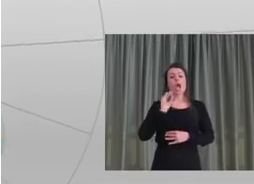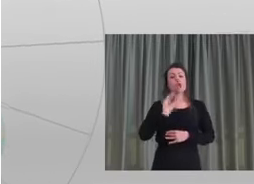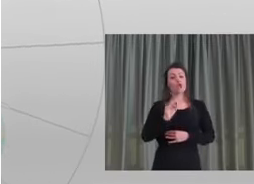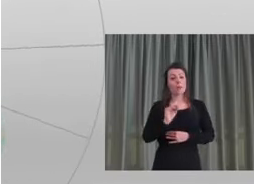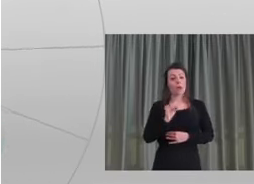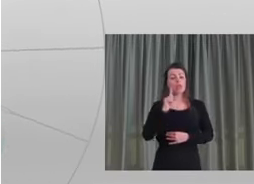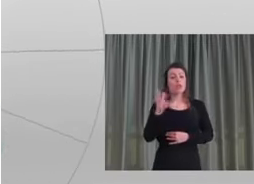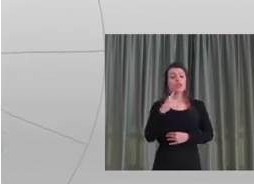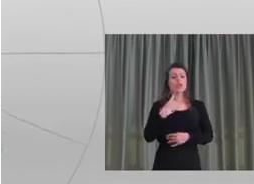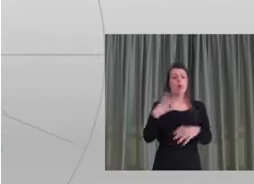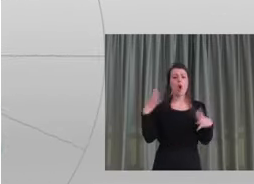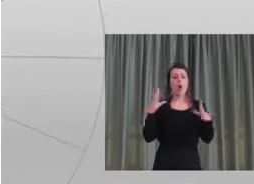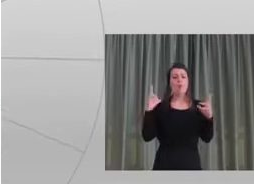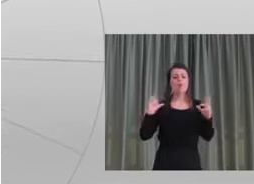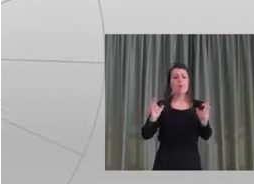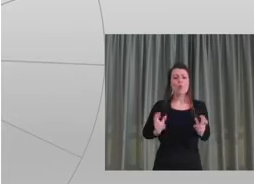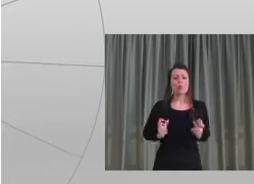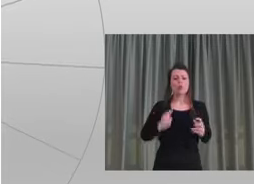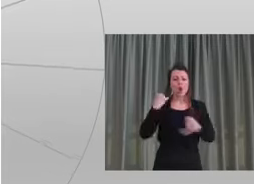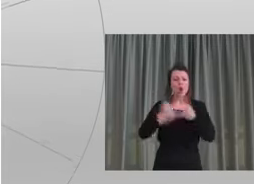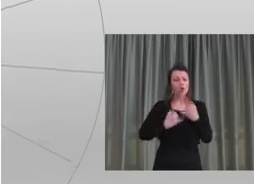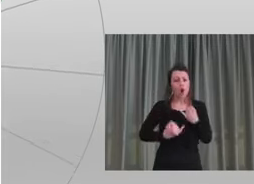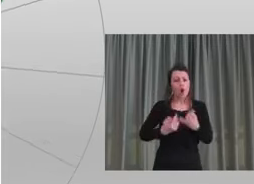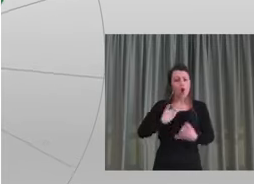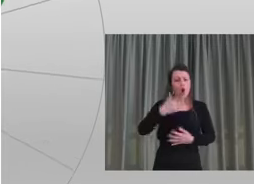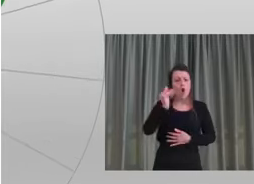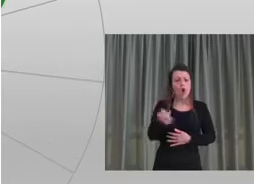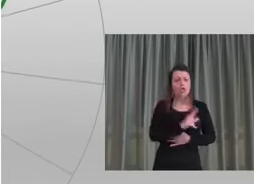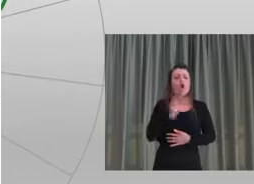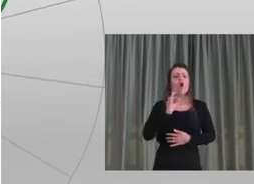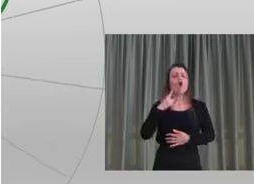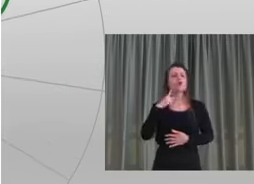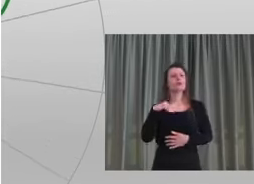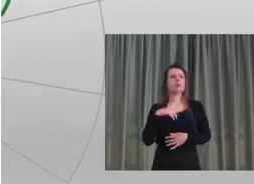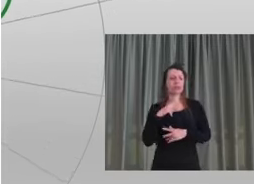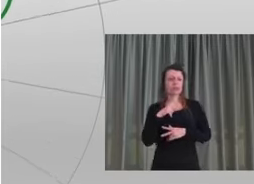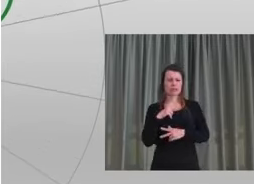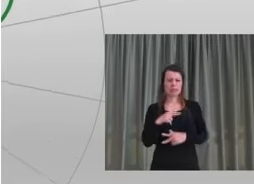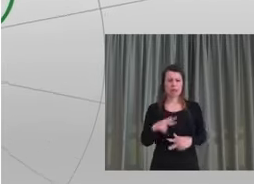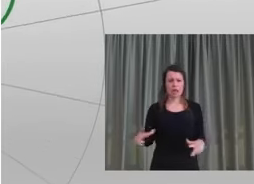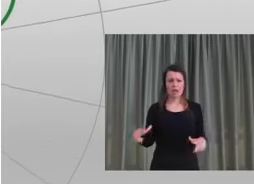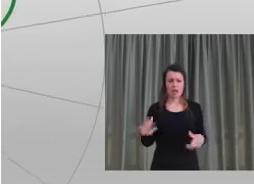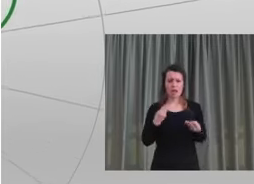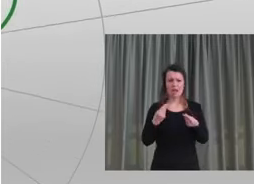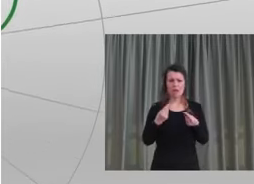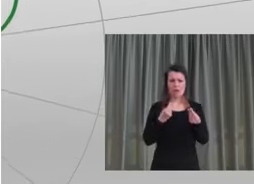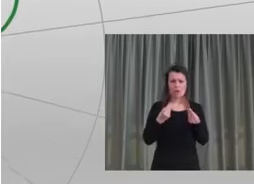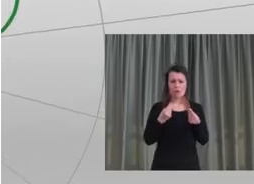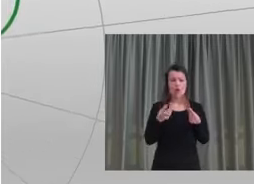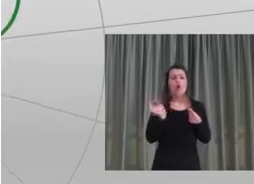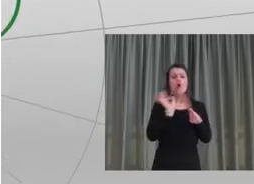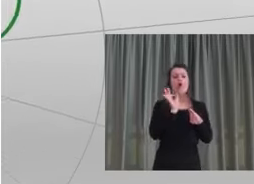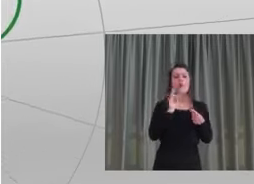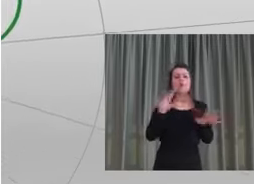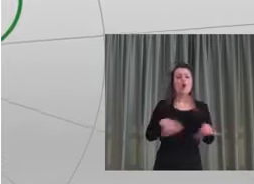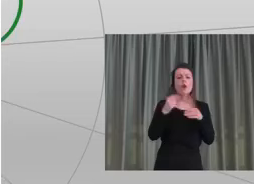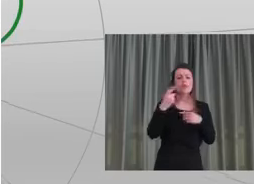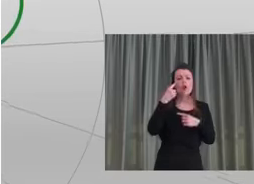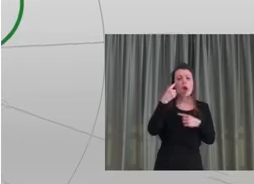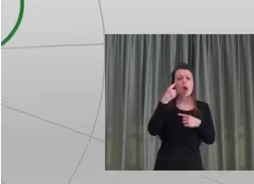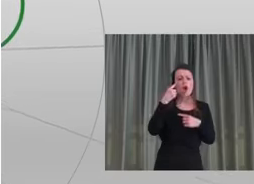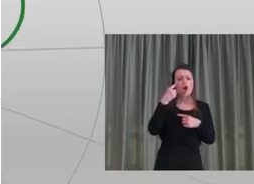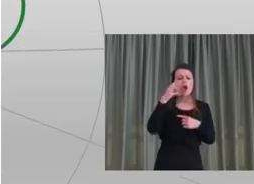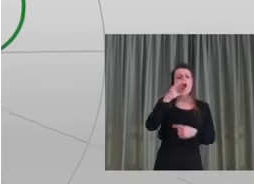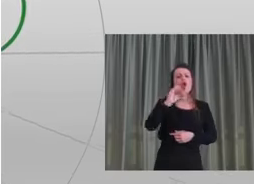dolori muscolari se avvertiamo un senso di stanchezza ho iniziato a soffrire di congiuntivite anche qua nelle ultime